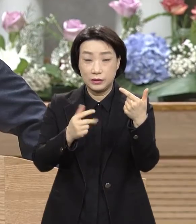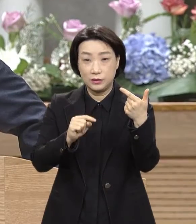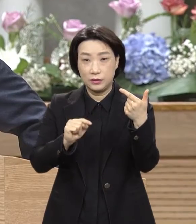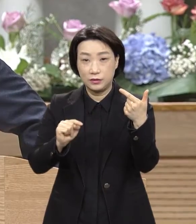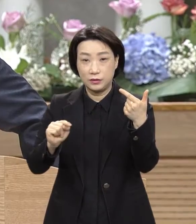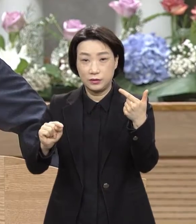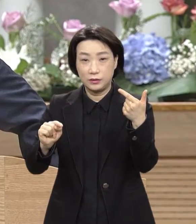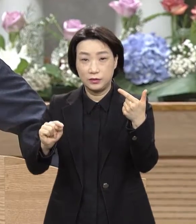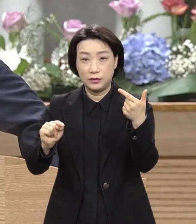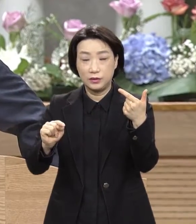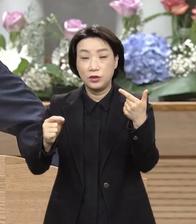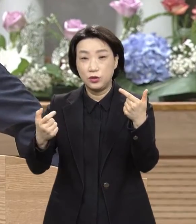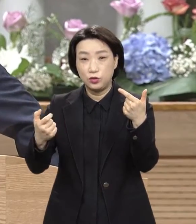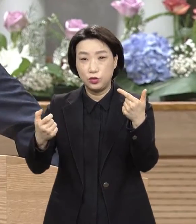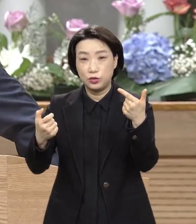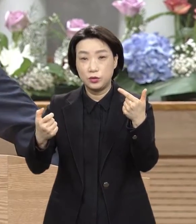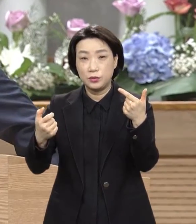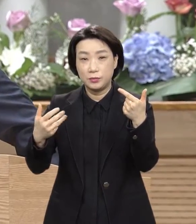57절에서